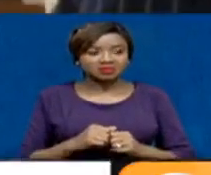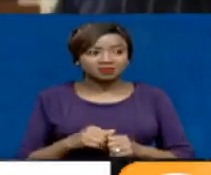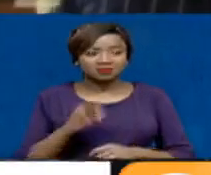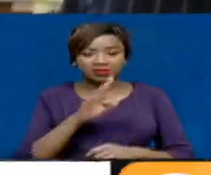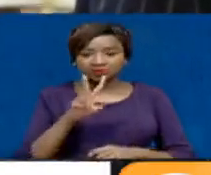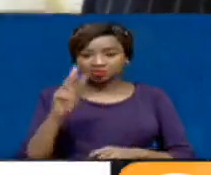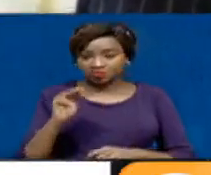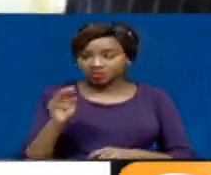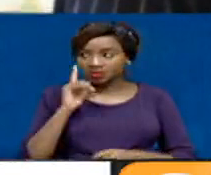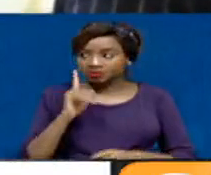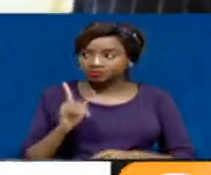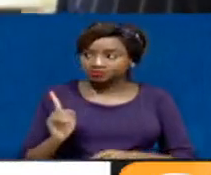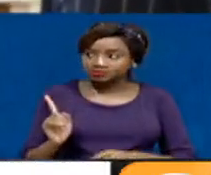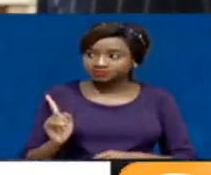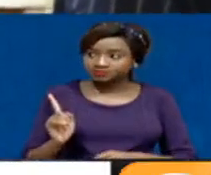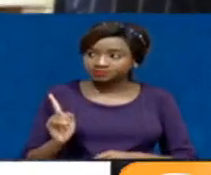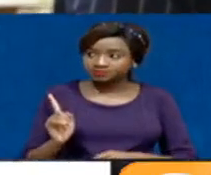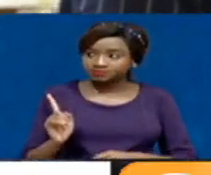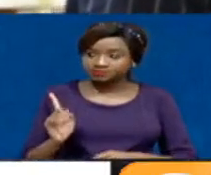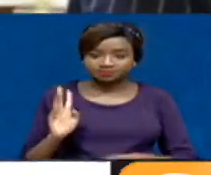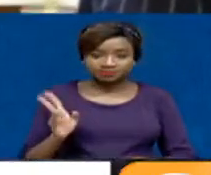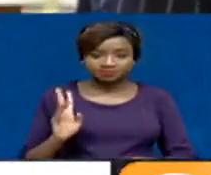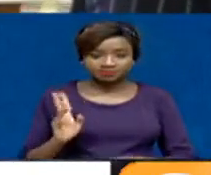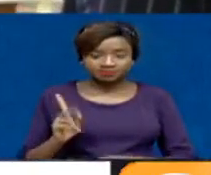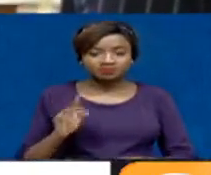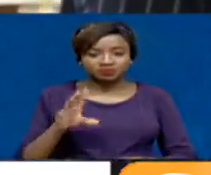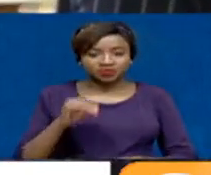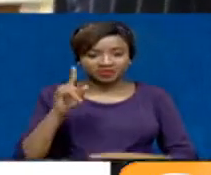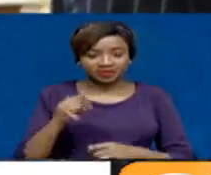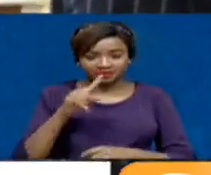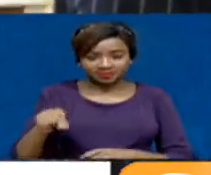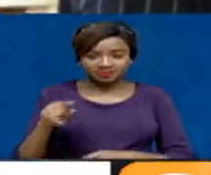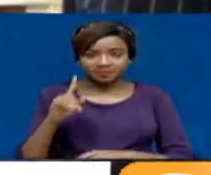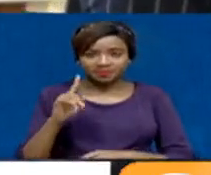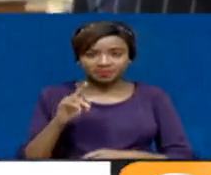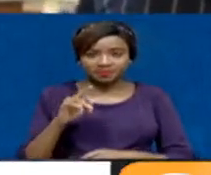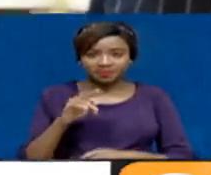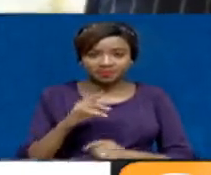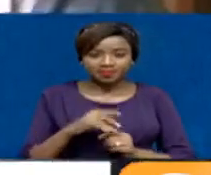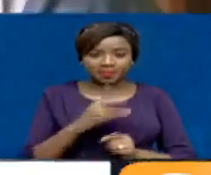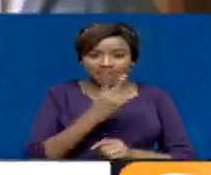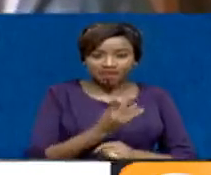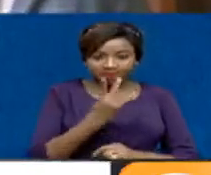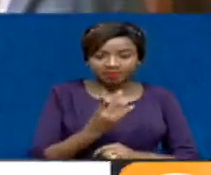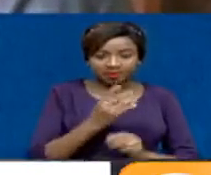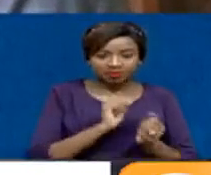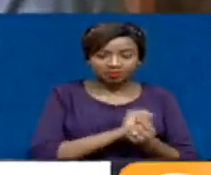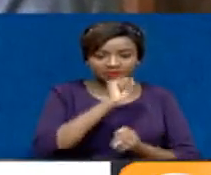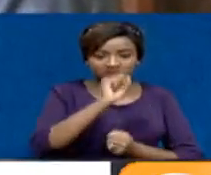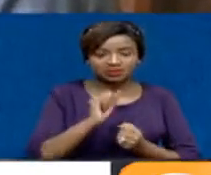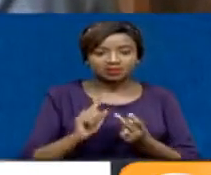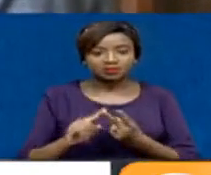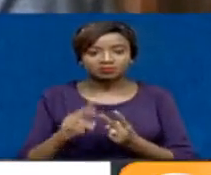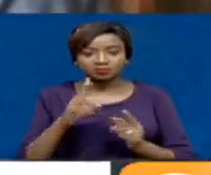Ruth Kageha Livole na Violet Engesia Aluse, walishtakiwa kwa kati ya Aprili 15 na 21 mwaka huu katika